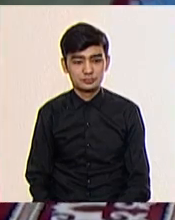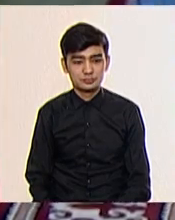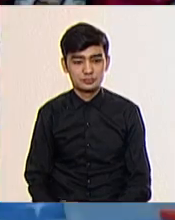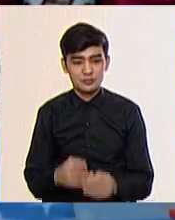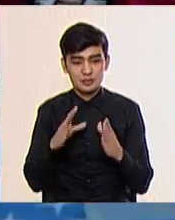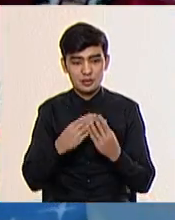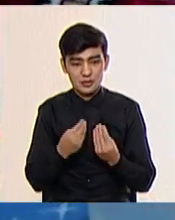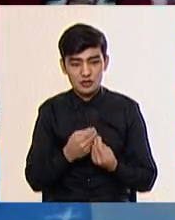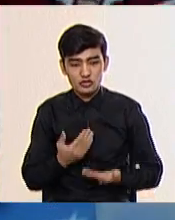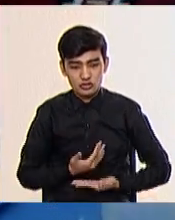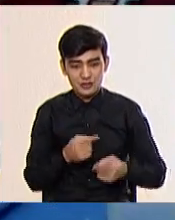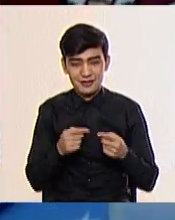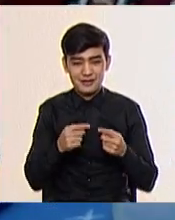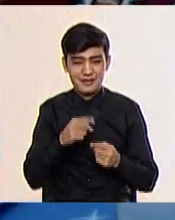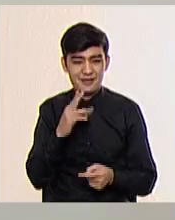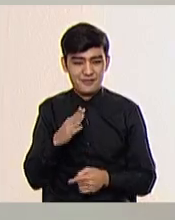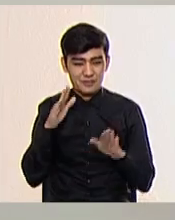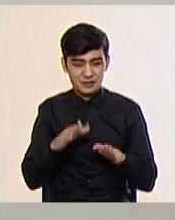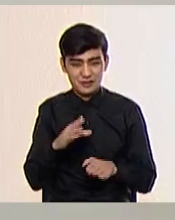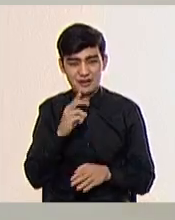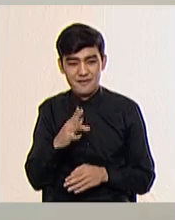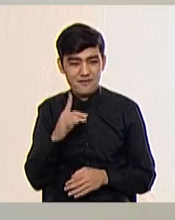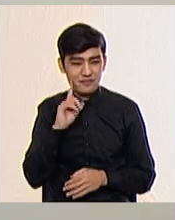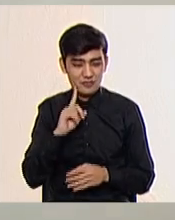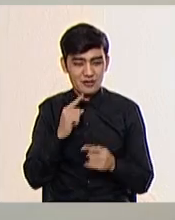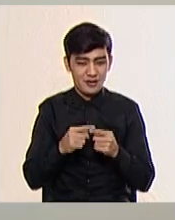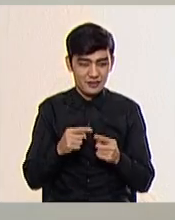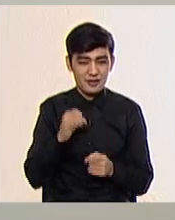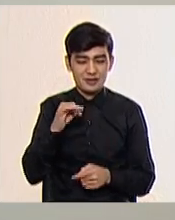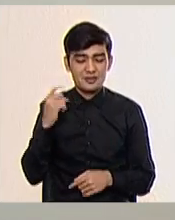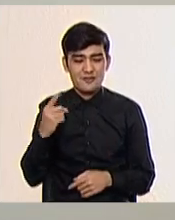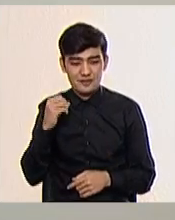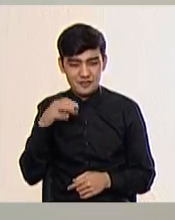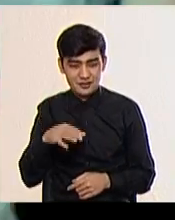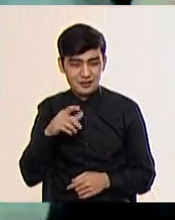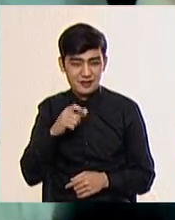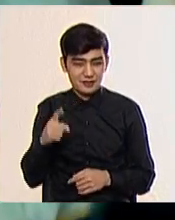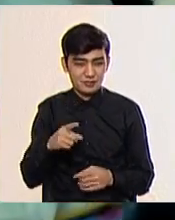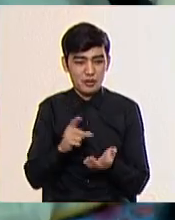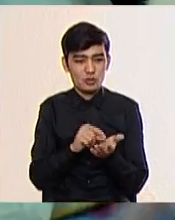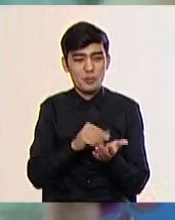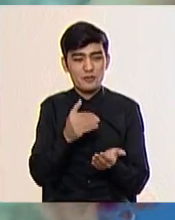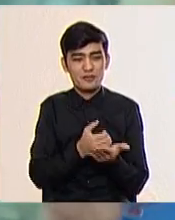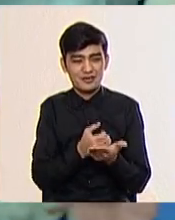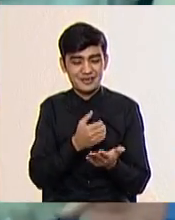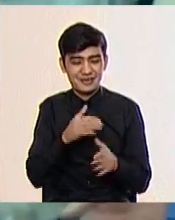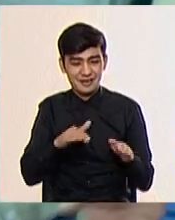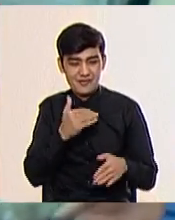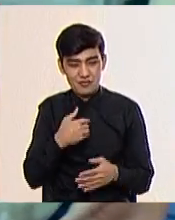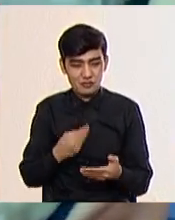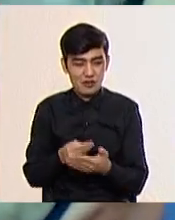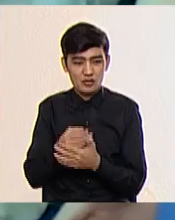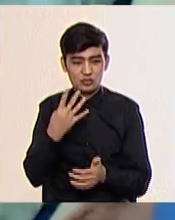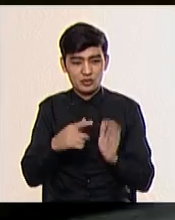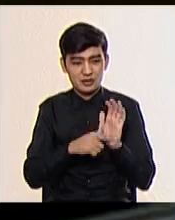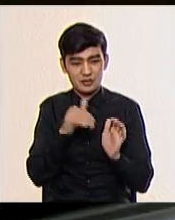Семья живет на съемной квартире. На аренду и комуслуги приходится тратить пособие на детей. Это около 47